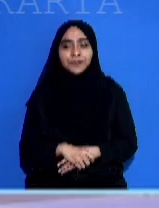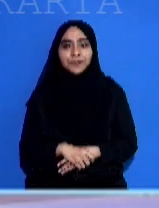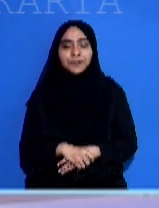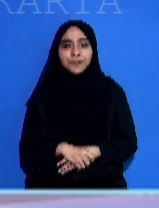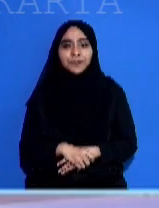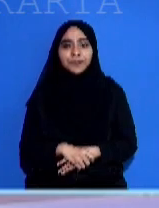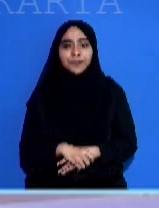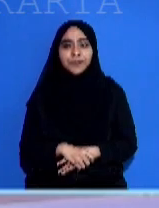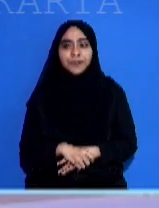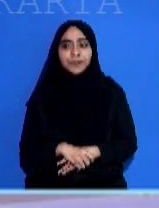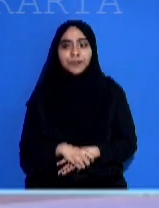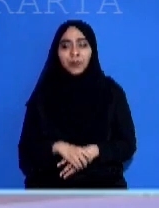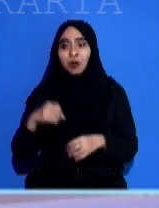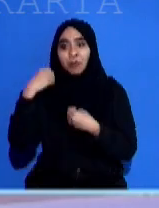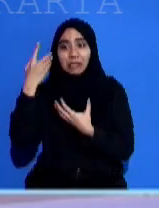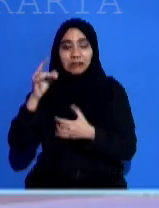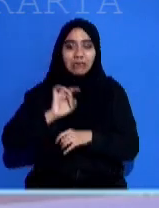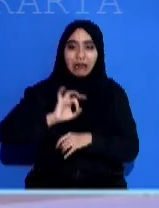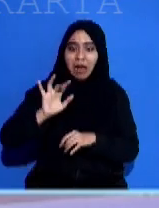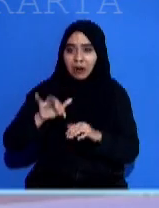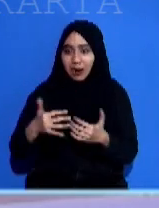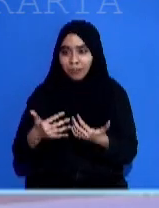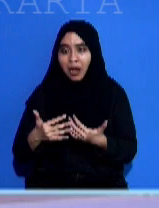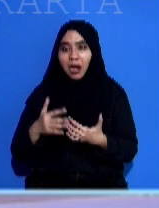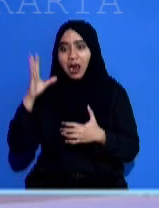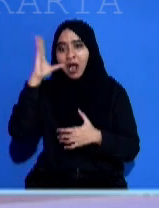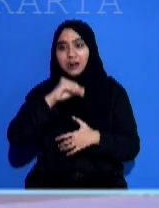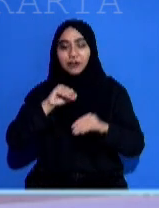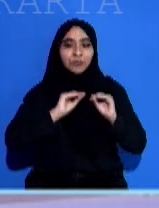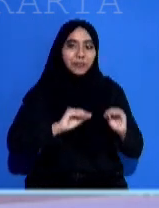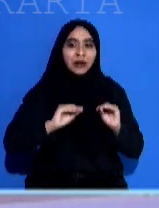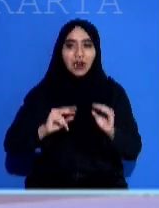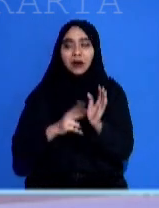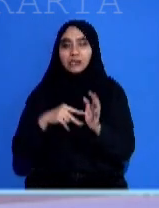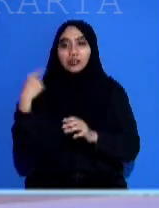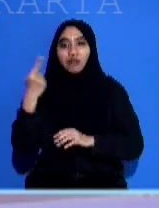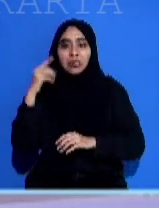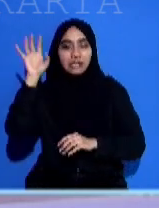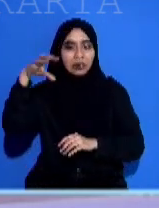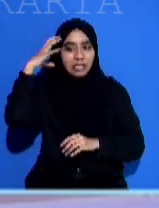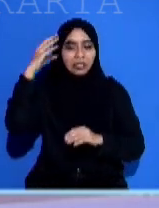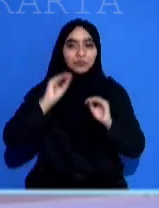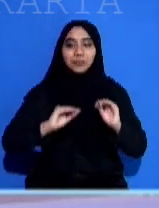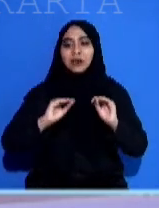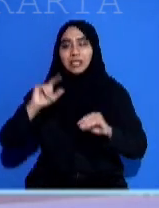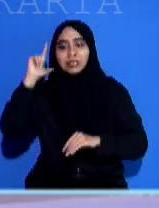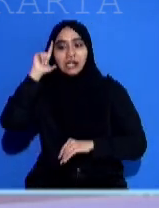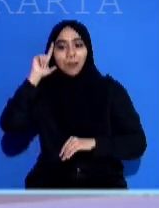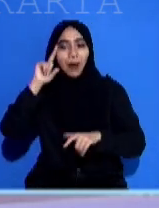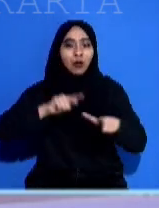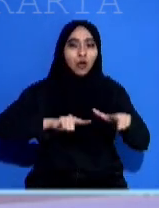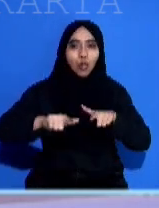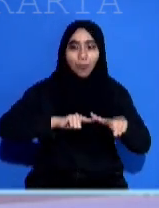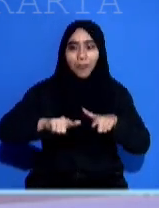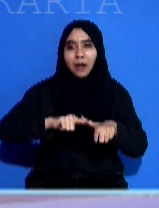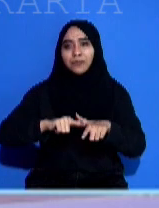kita beralih ke informasi lainnya dalam rangka Hari Pendidikan Nasional Dinas Pendidikan Kabupaten Sleman mengadakan lomba bagi siswa Lembaga